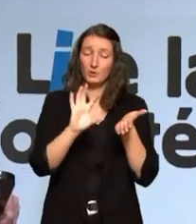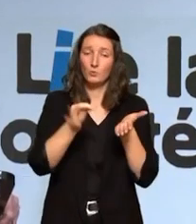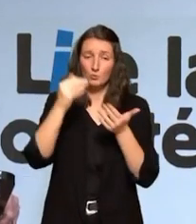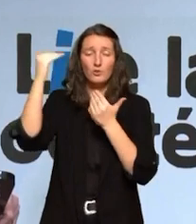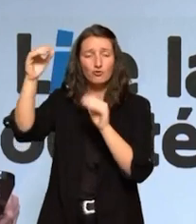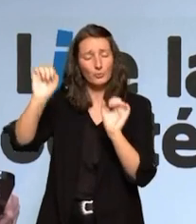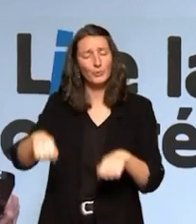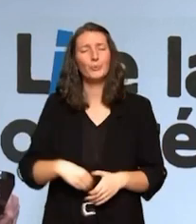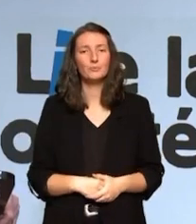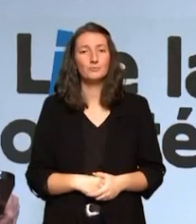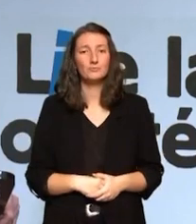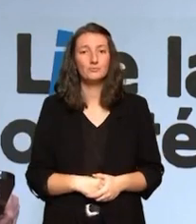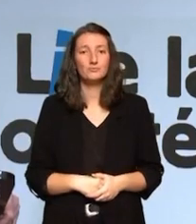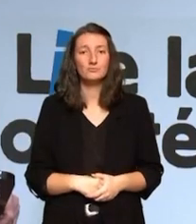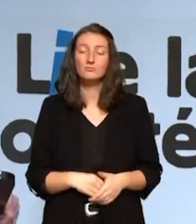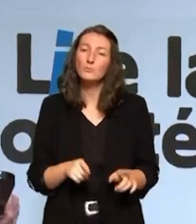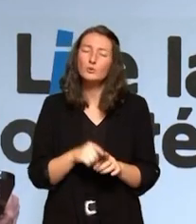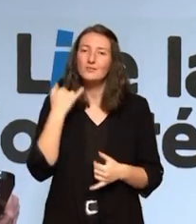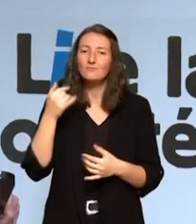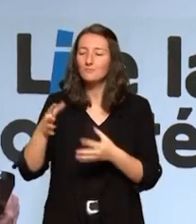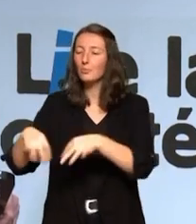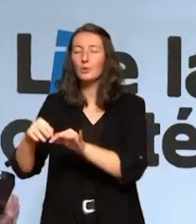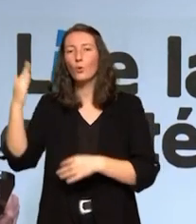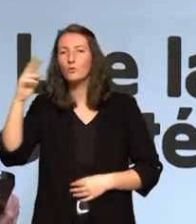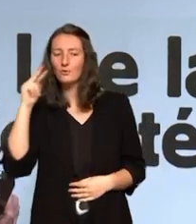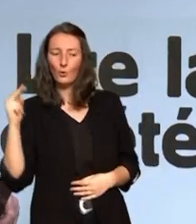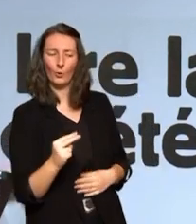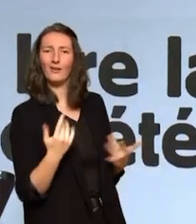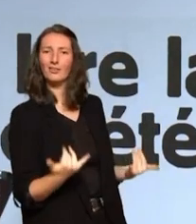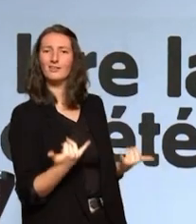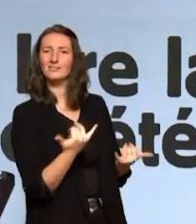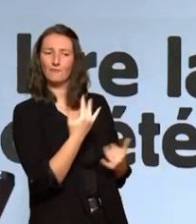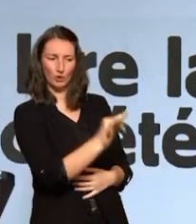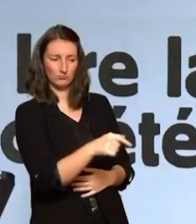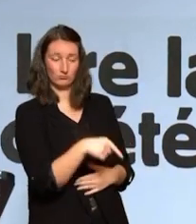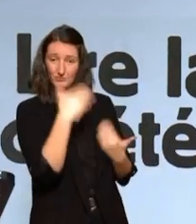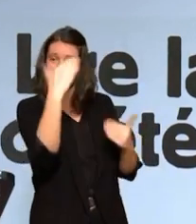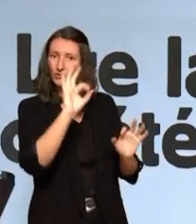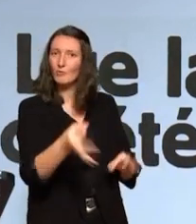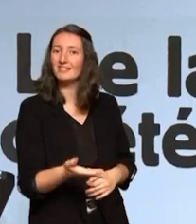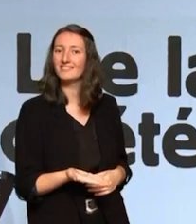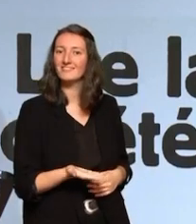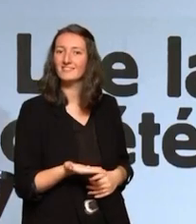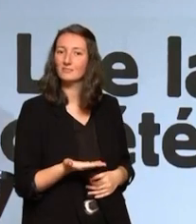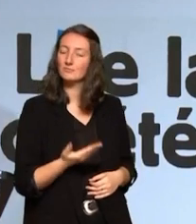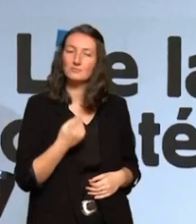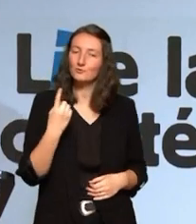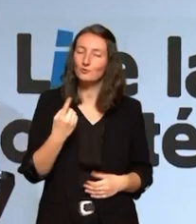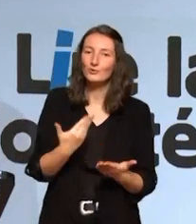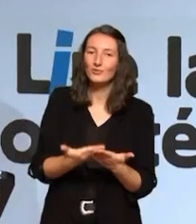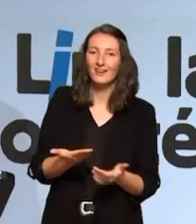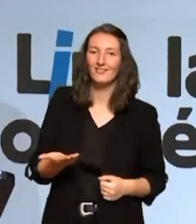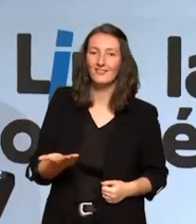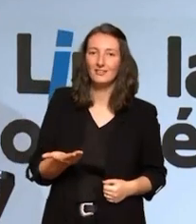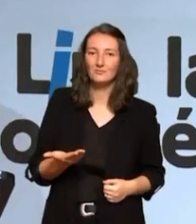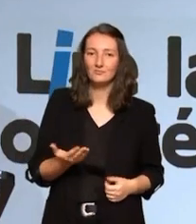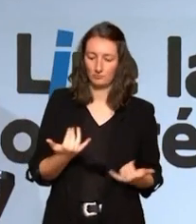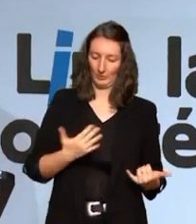tout, la littérature française est aussi une littérature étrangère pour le reste de la planète. Ne l'oublions jamais, on est toujours